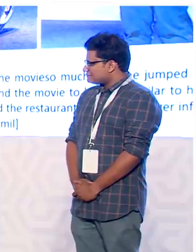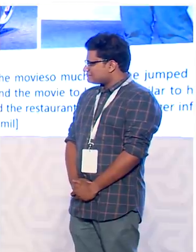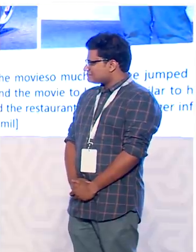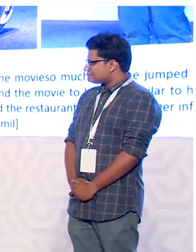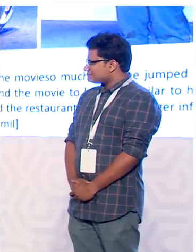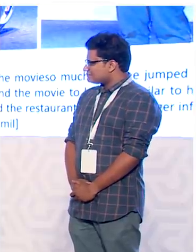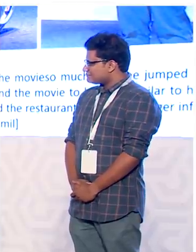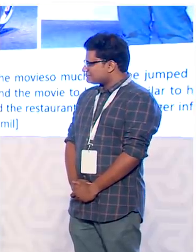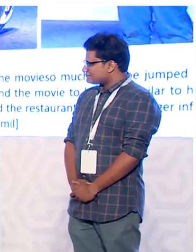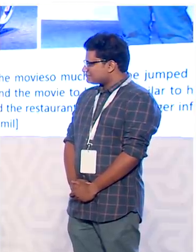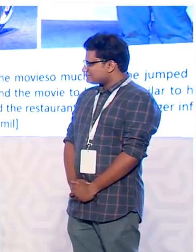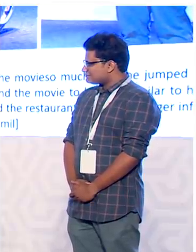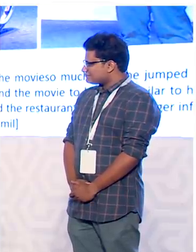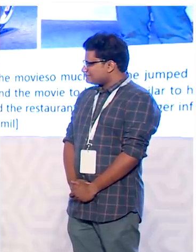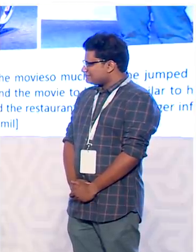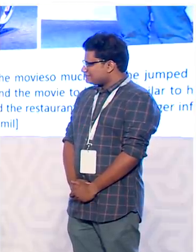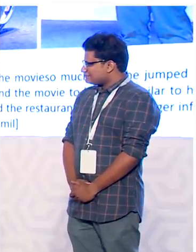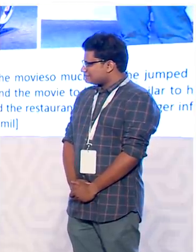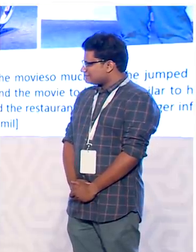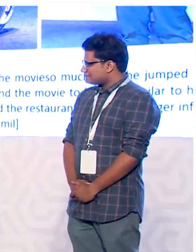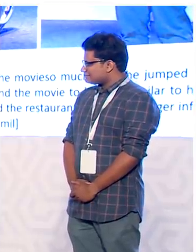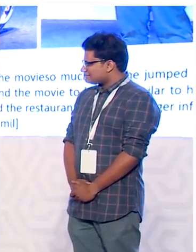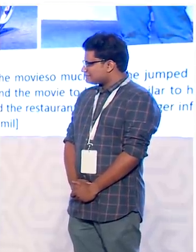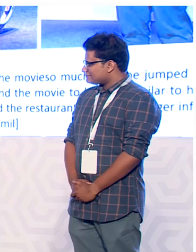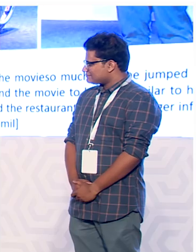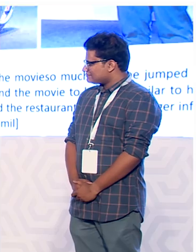கட்டிவிடாசை சின்ன சின்ன ஆசை